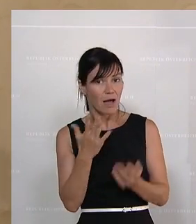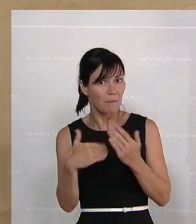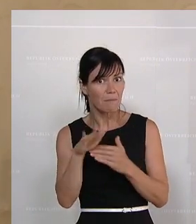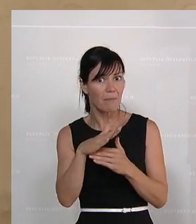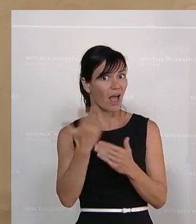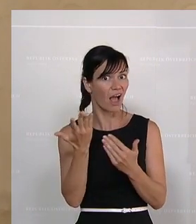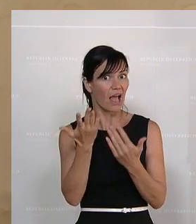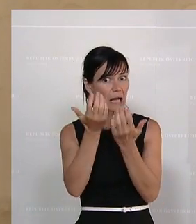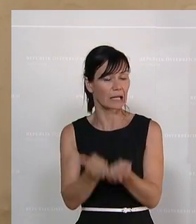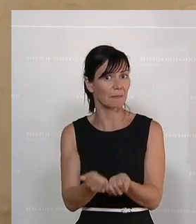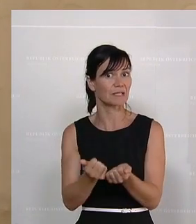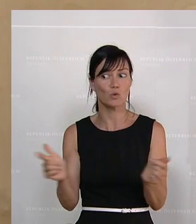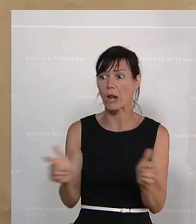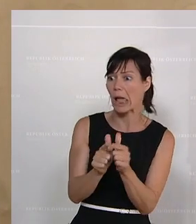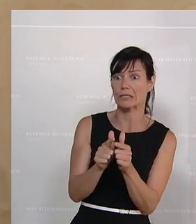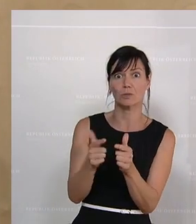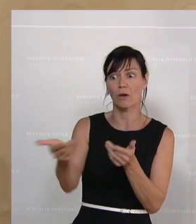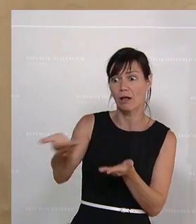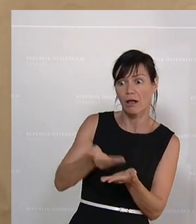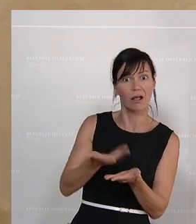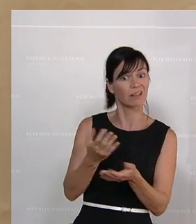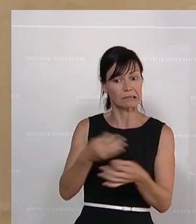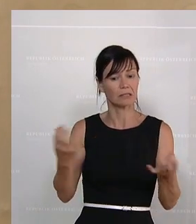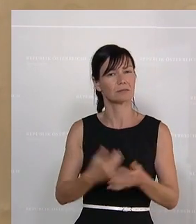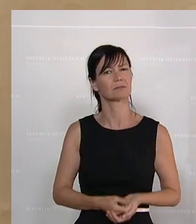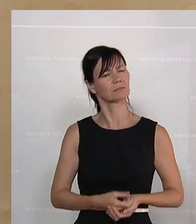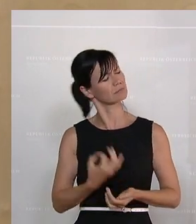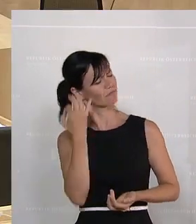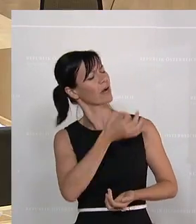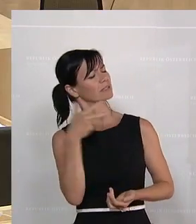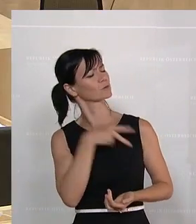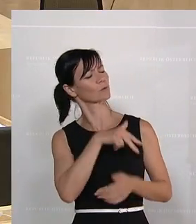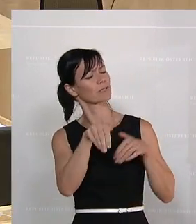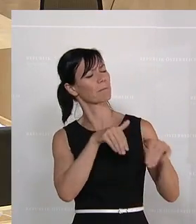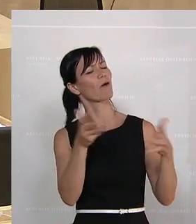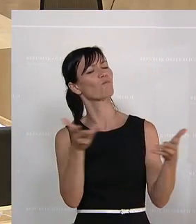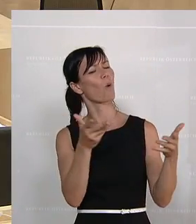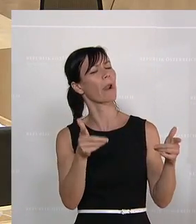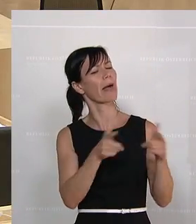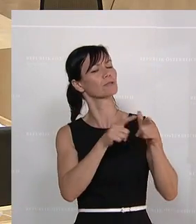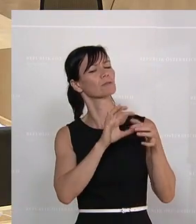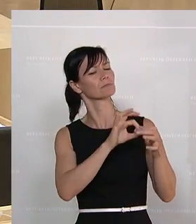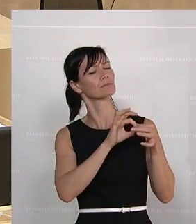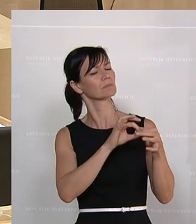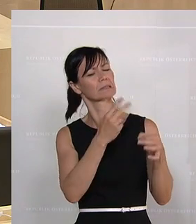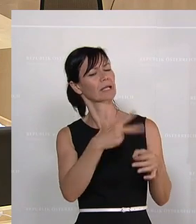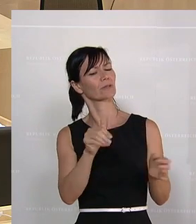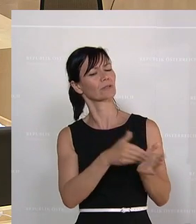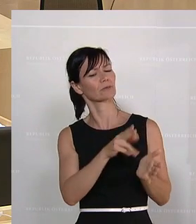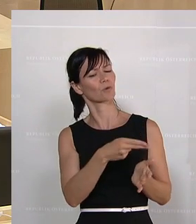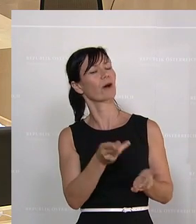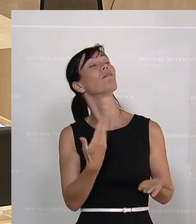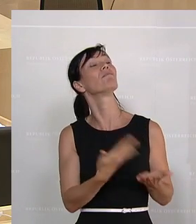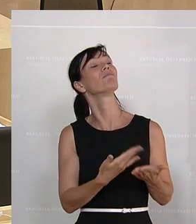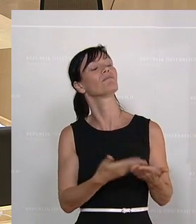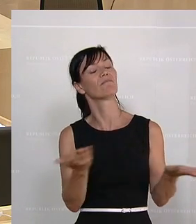und herren und da drängt sich die frage auf der sozialminister wo war dann die leistung im zusammenhang mit diesen 300.000